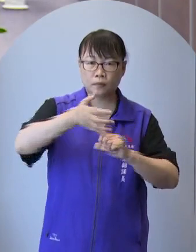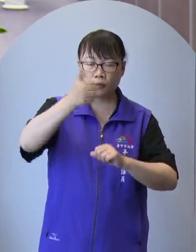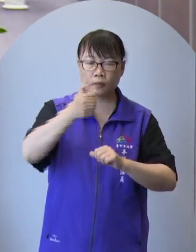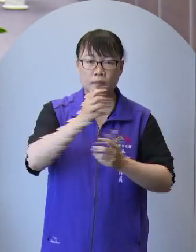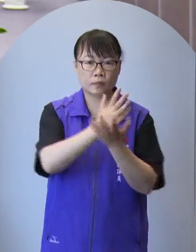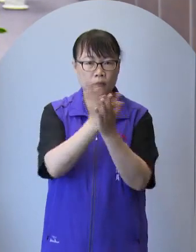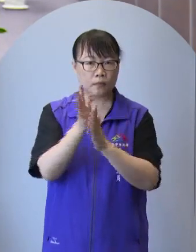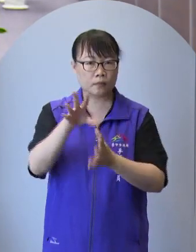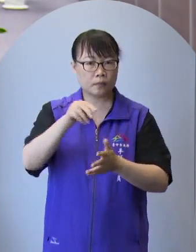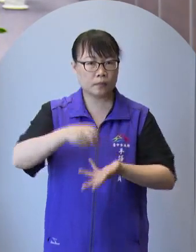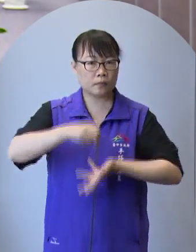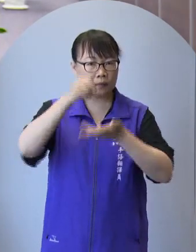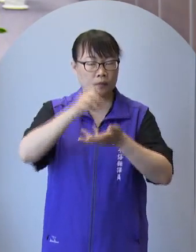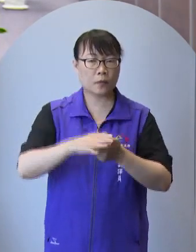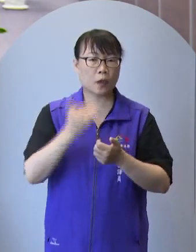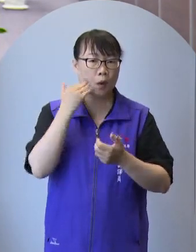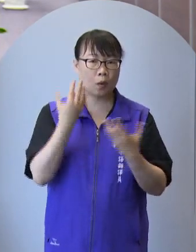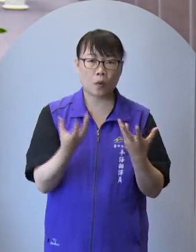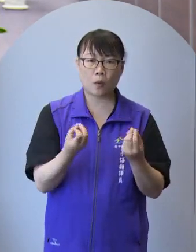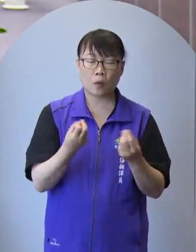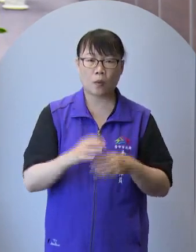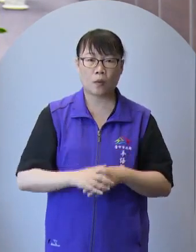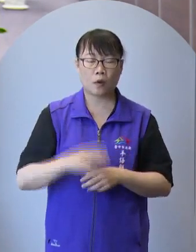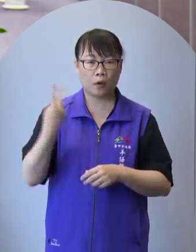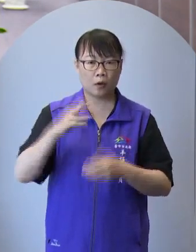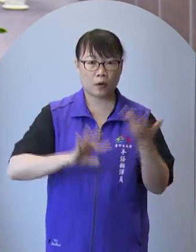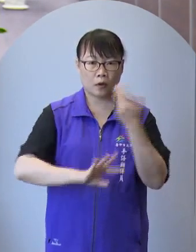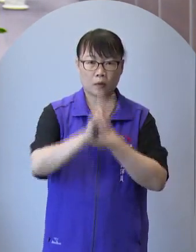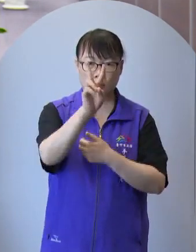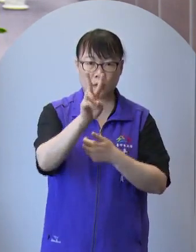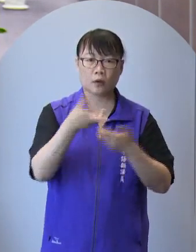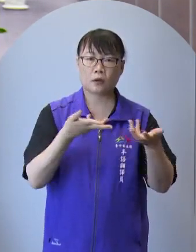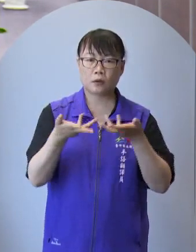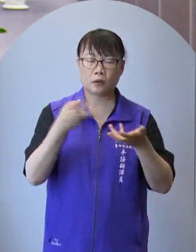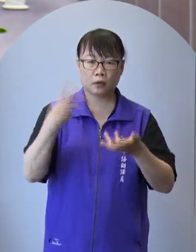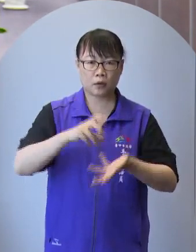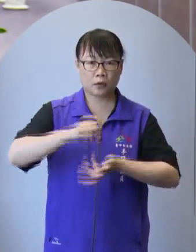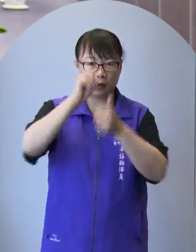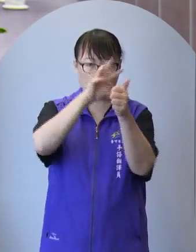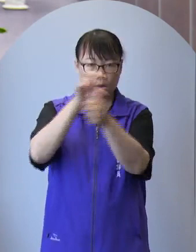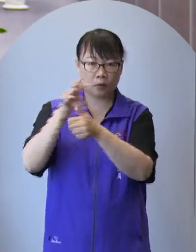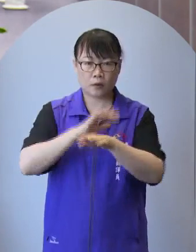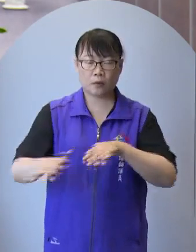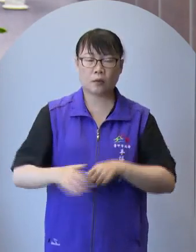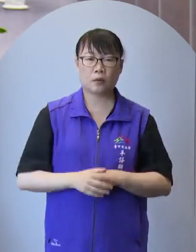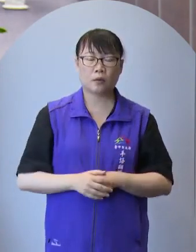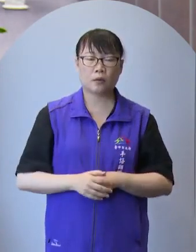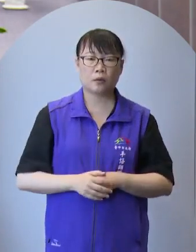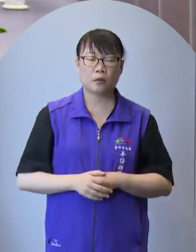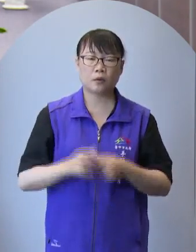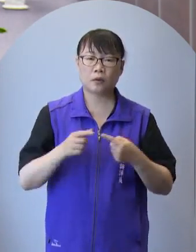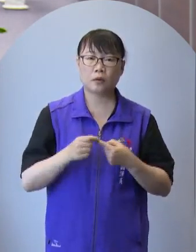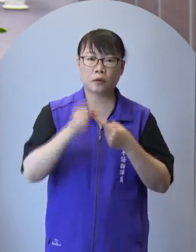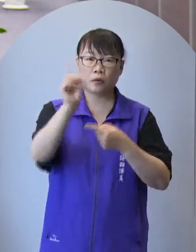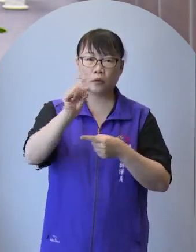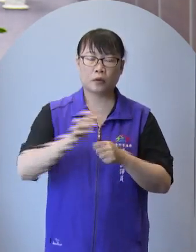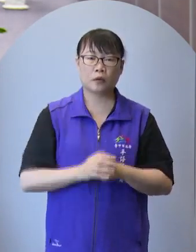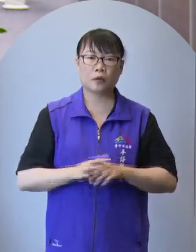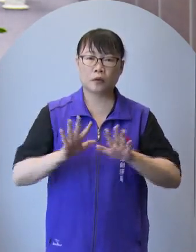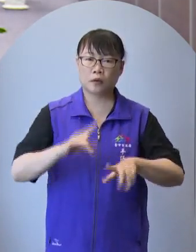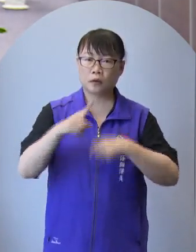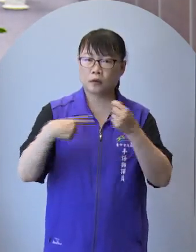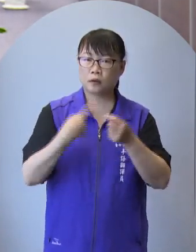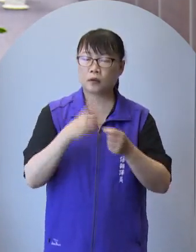时动议？如果没有的话，哈，还有两件事情要再提醒大家一下。第一个呢，就是由于我们今